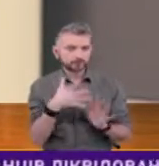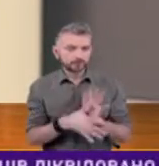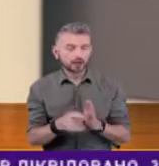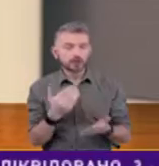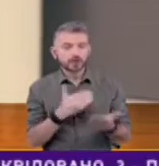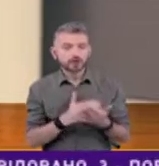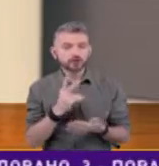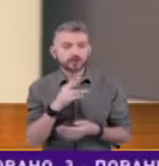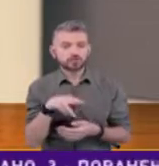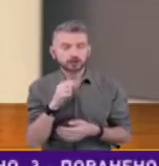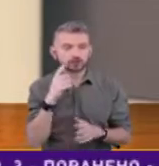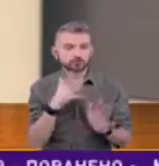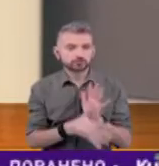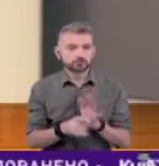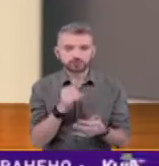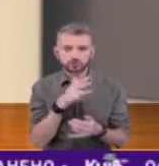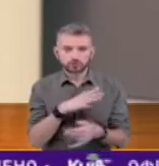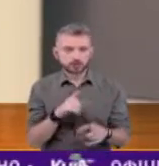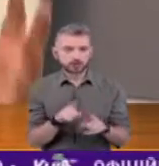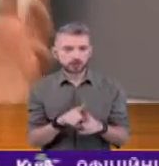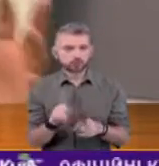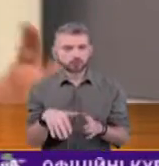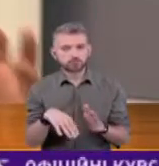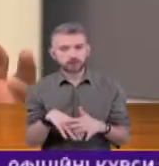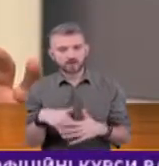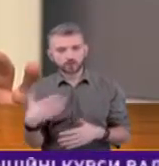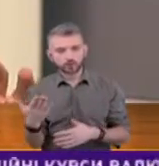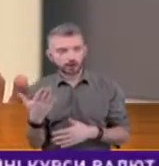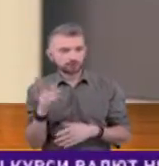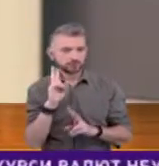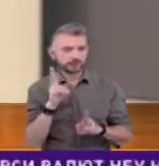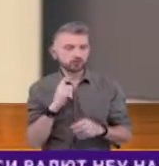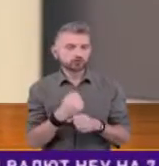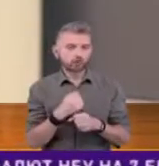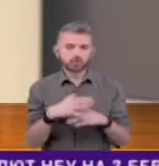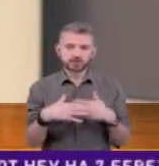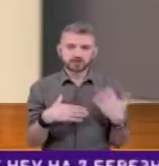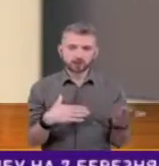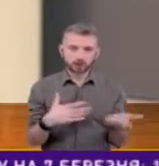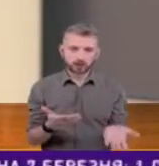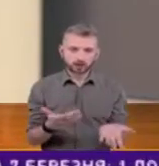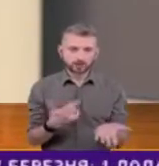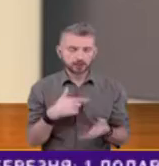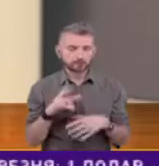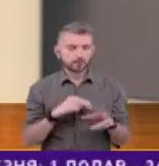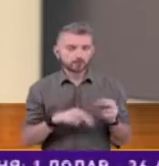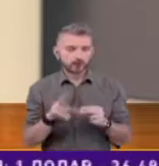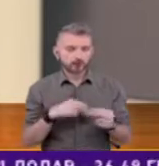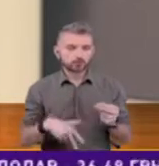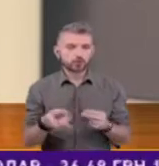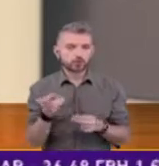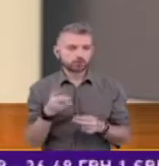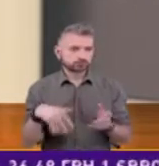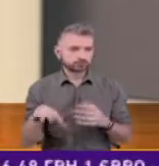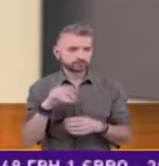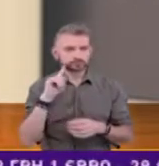в КМДА зрозуміло, що не може так бути, що права рука не знає, що робить ліва рука. І нарешті я сподіваюся, що обидві руки